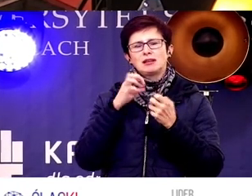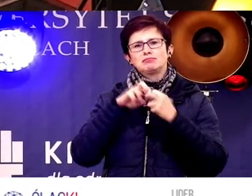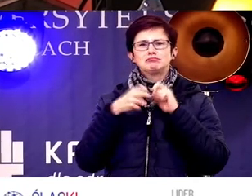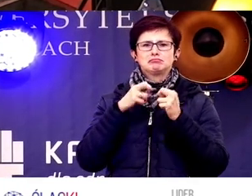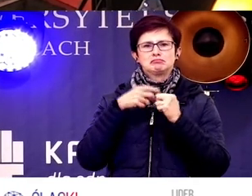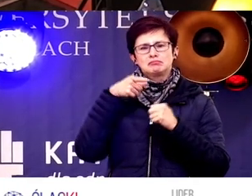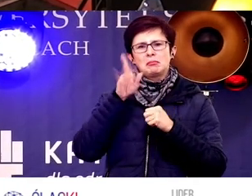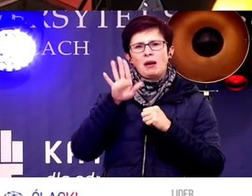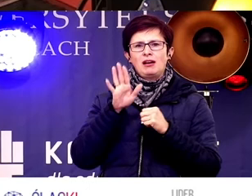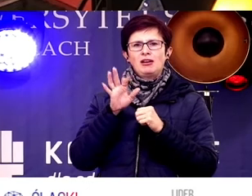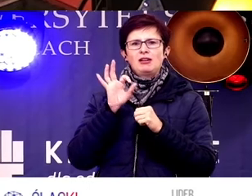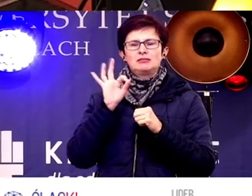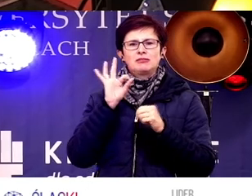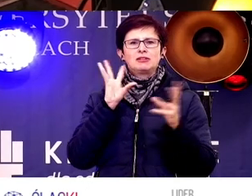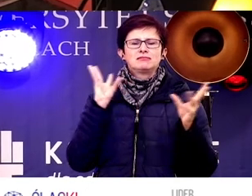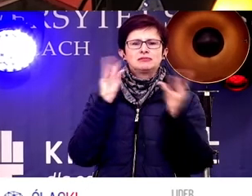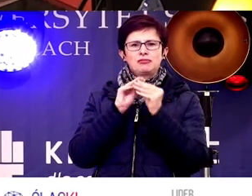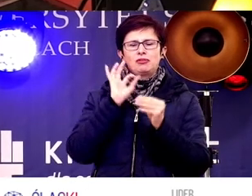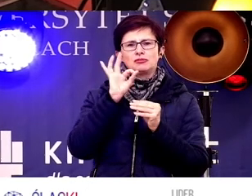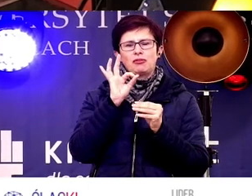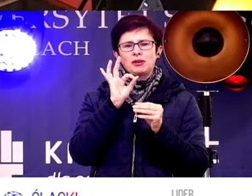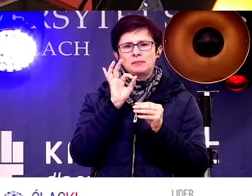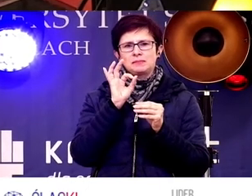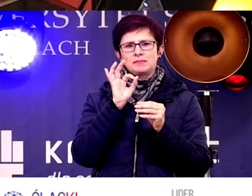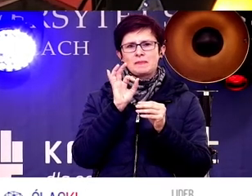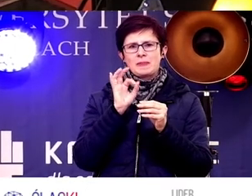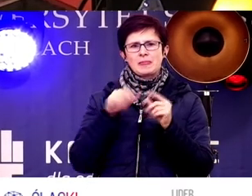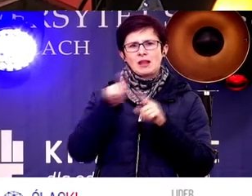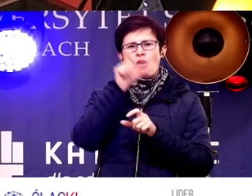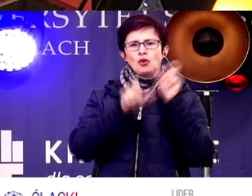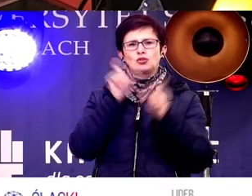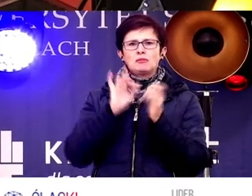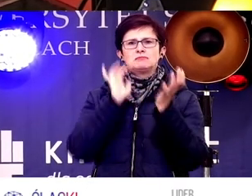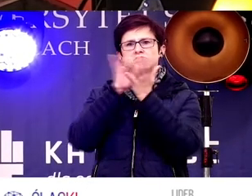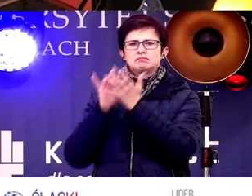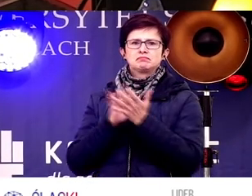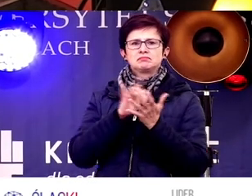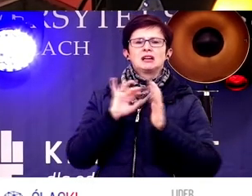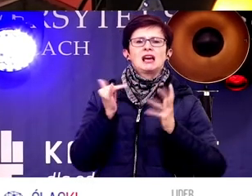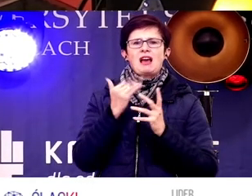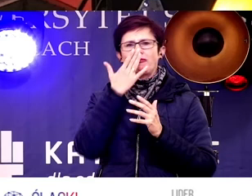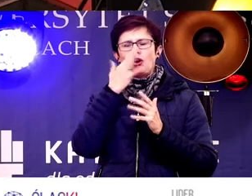jakimi spotykać, z jakimi wyzwaniami borykają się dyplomaci?